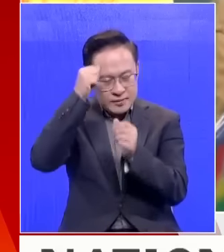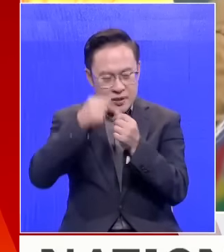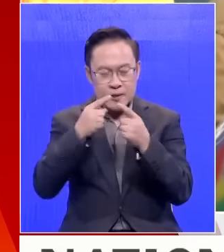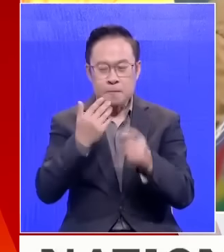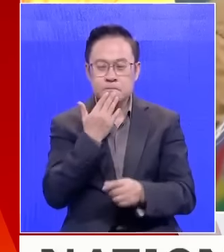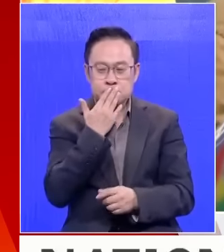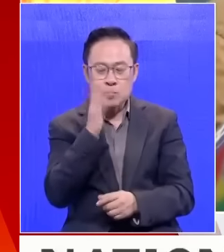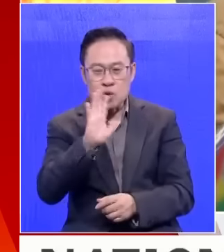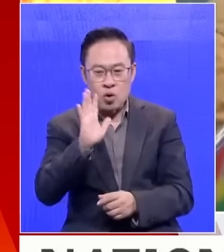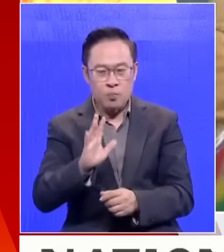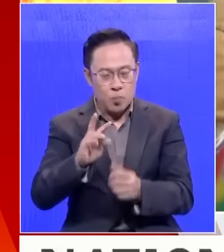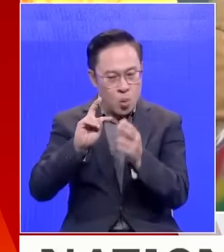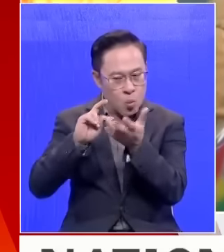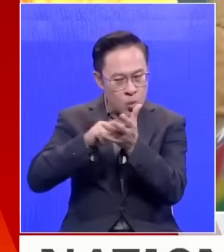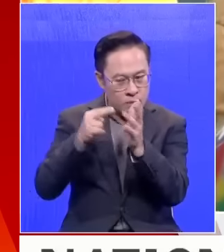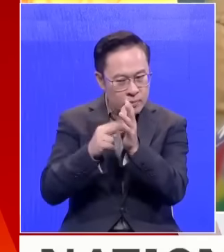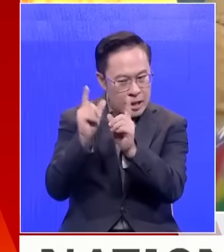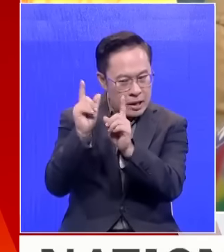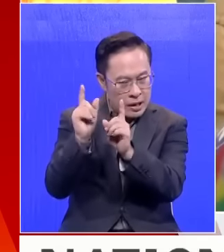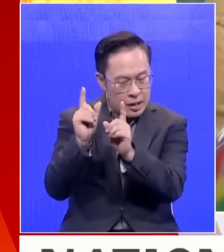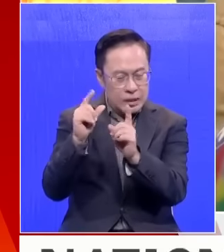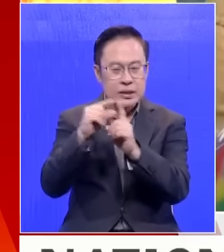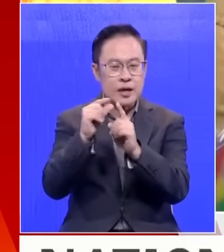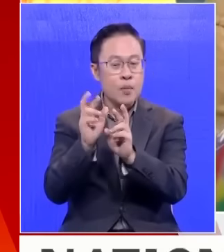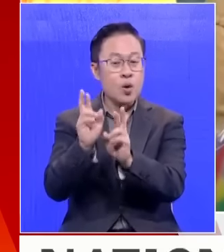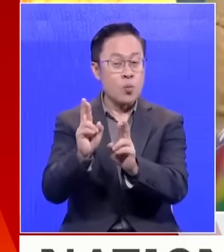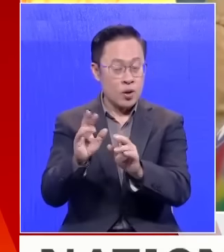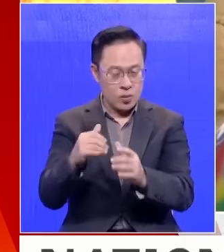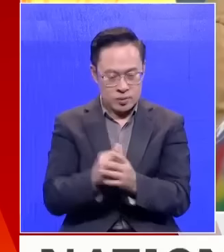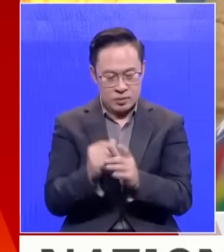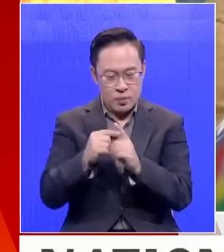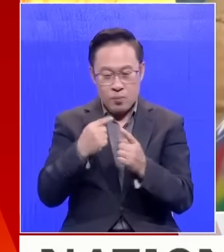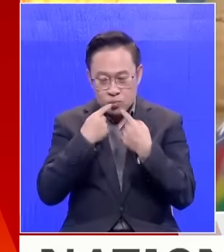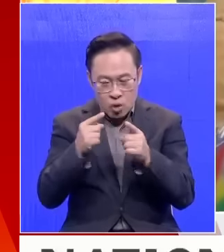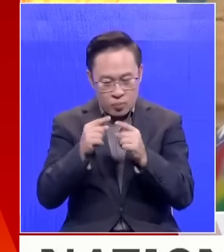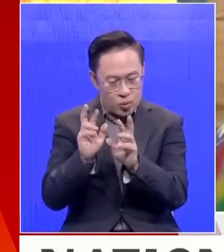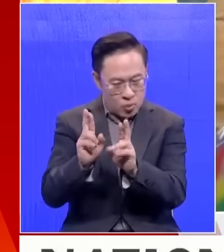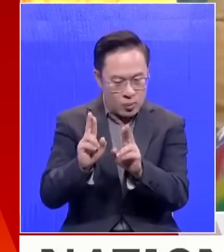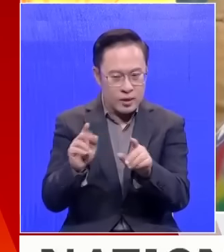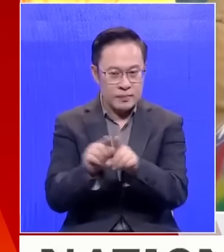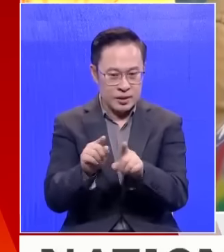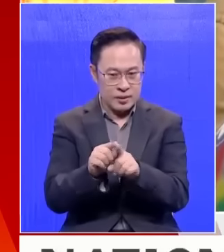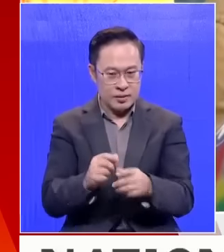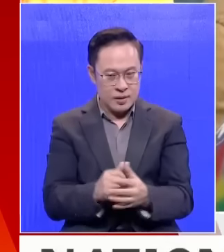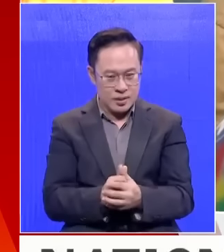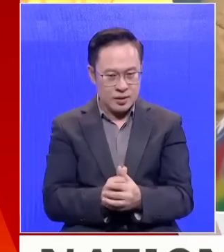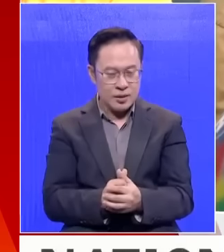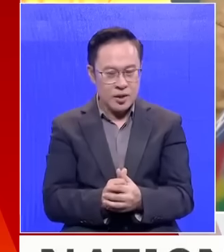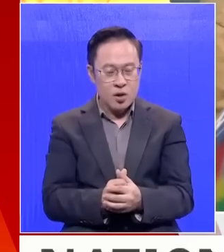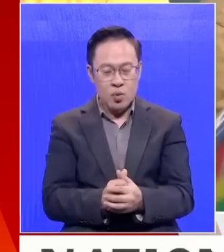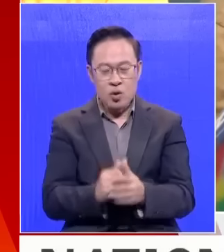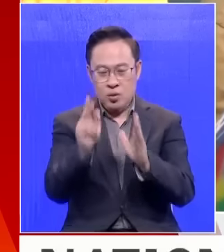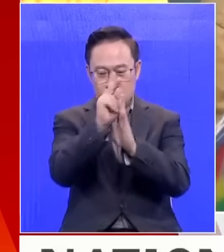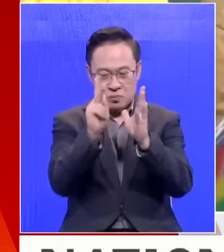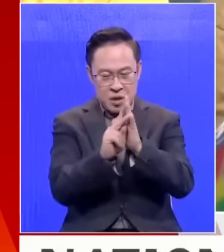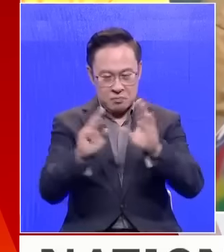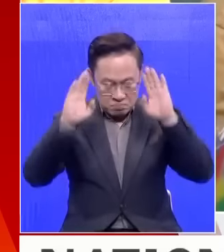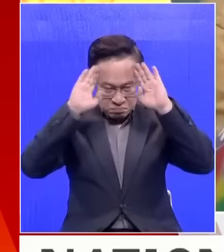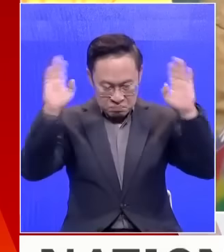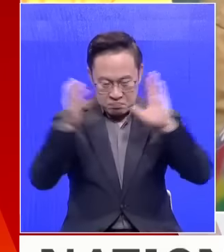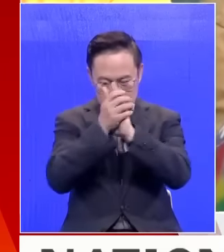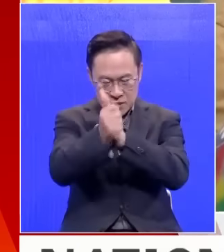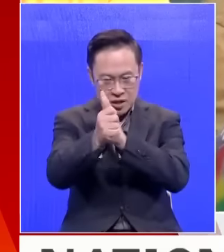โหอาจารย์ที่เป็นแบบกู ร ู กู รูขนาดนี ้เดินได้อะท่านผู้ชม ฉายาทำเนียบนี่ต้องมีแบบมีให้ทุกปีอะนั่งเนติบริ